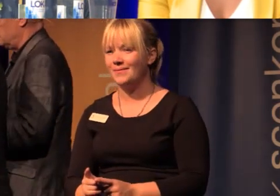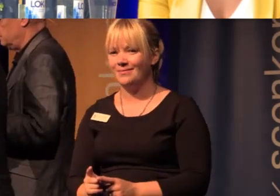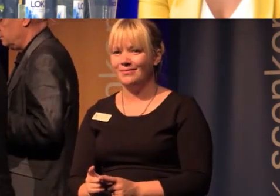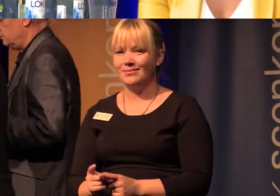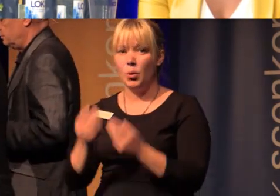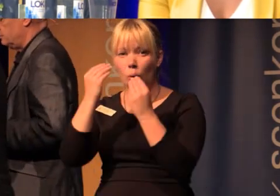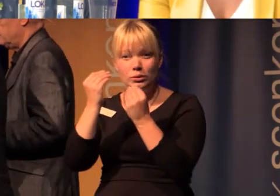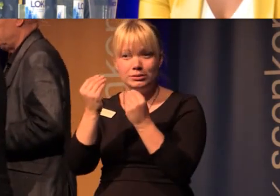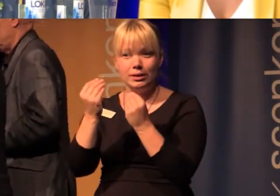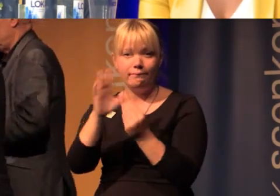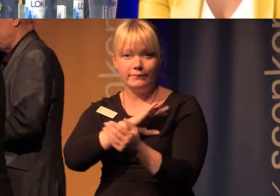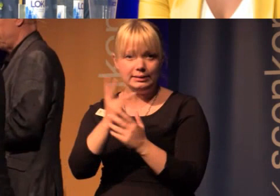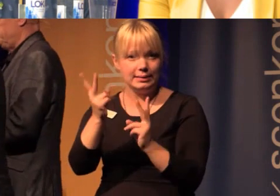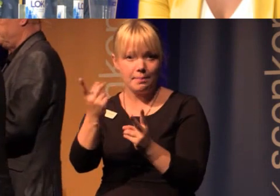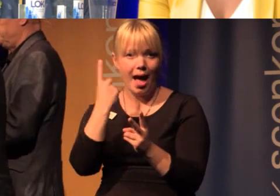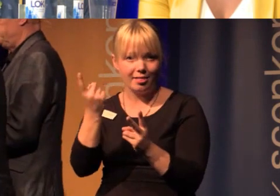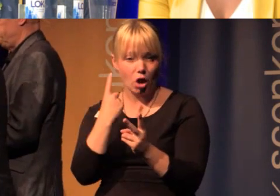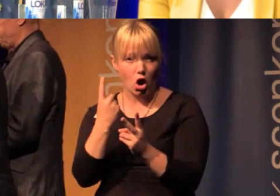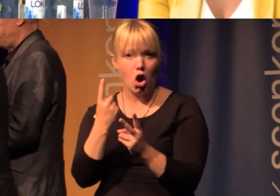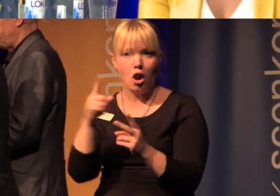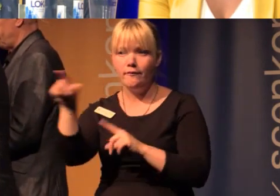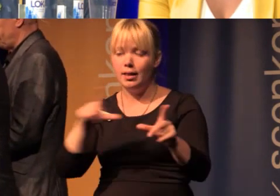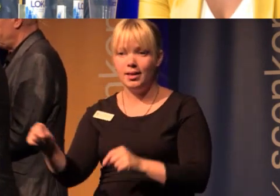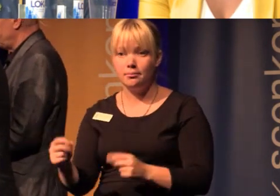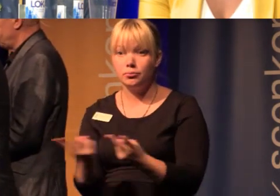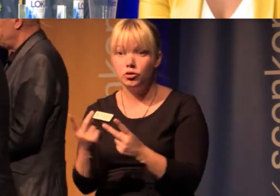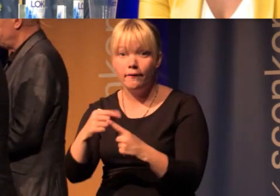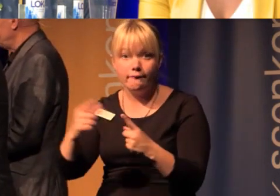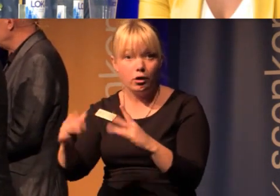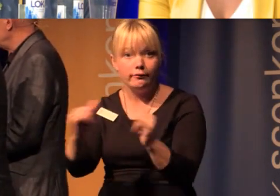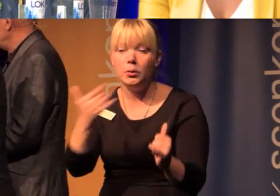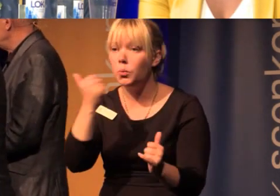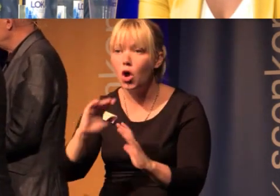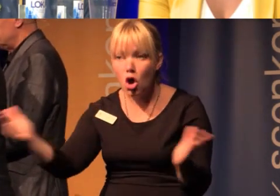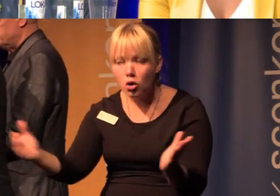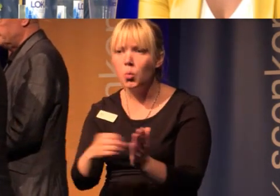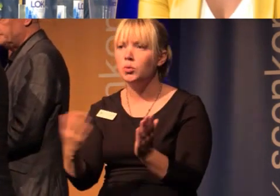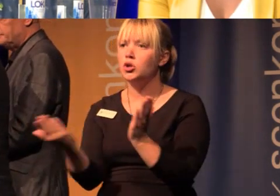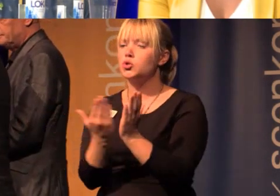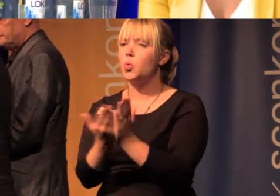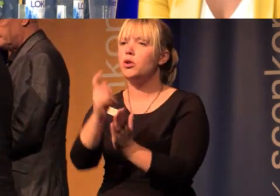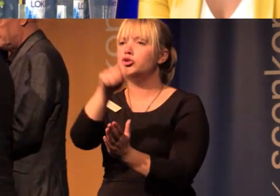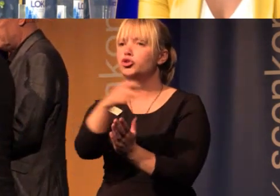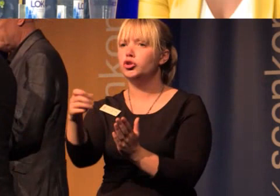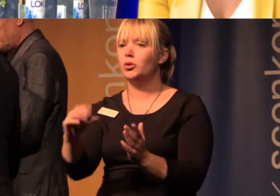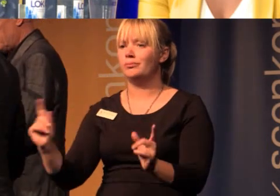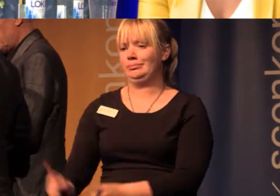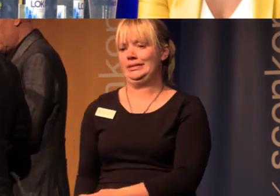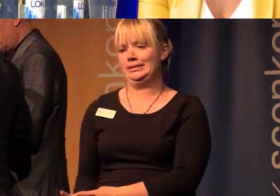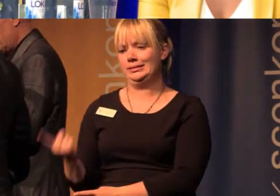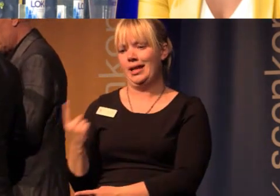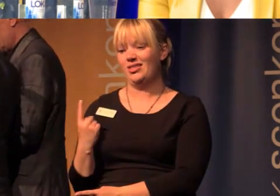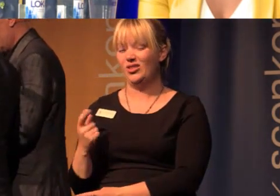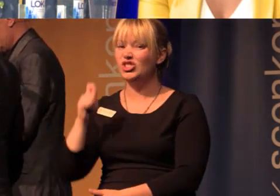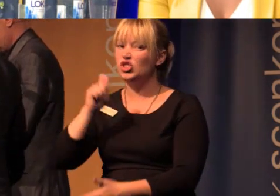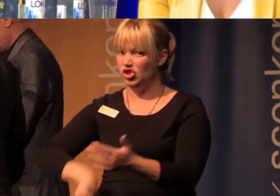färre kurser att välja på. Så att valfriheten har ju inte ökat utan den har minskat just därför att skolor väljer bort just det ämnet. Därför att det är